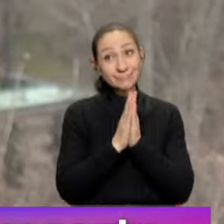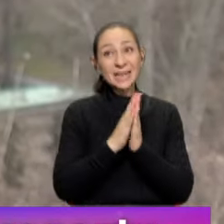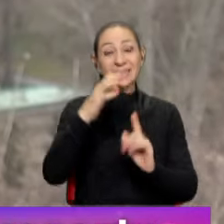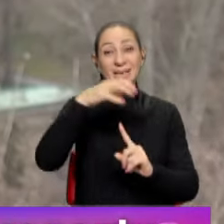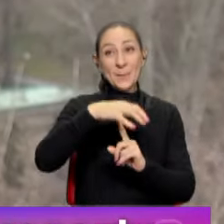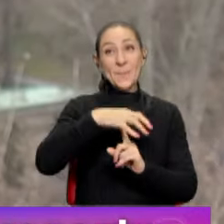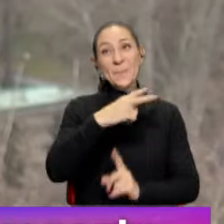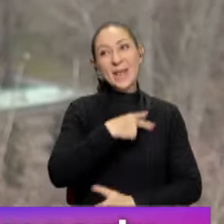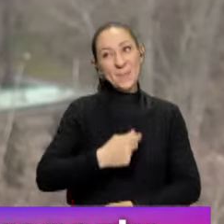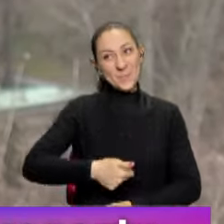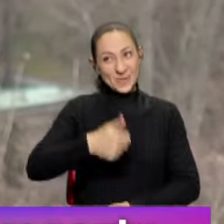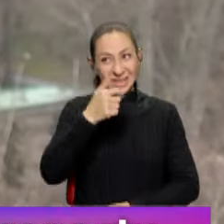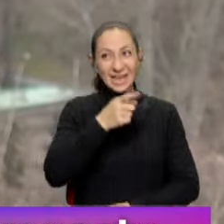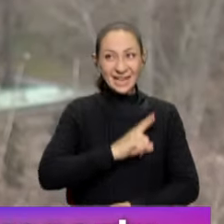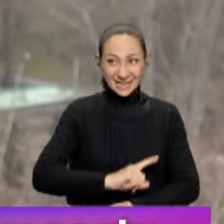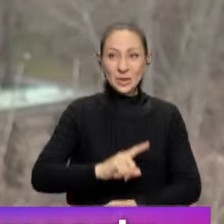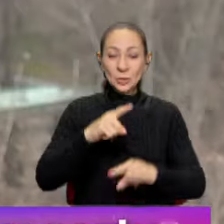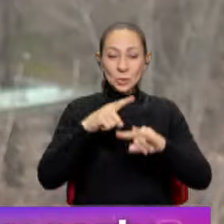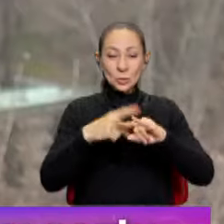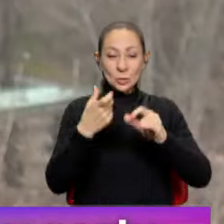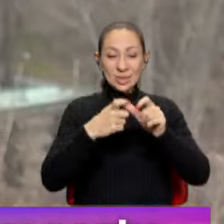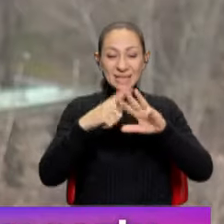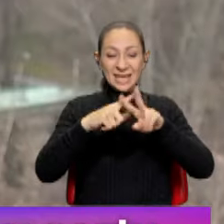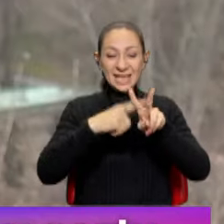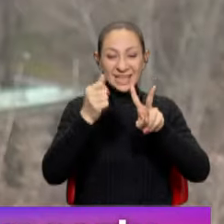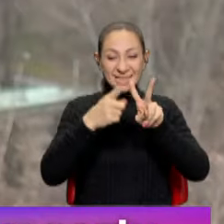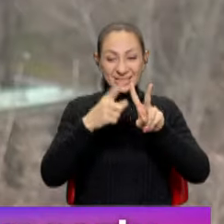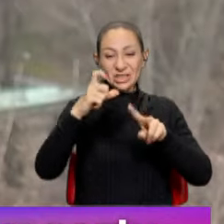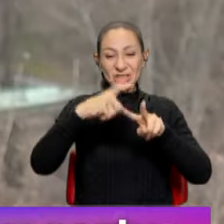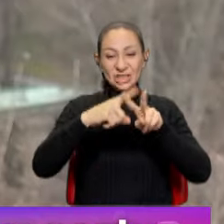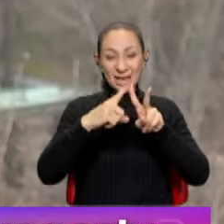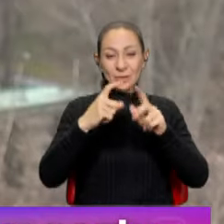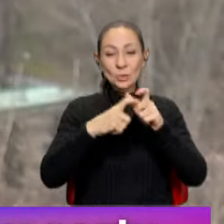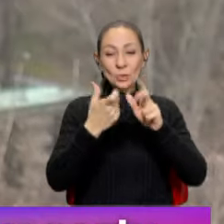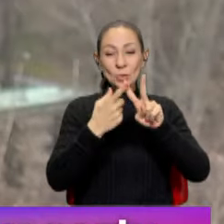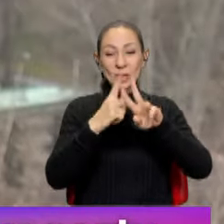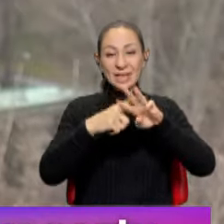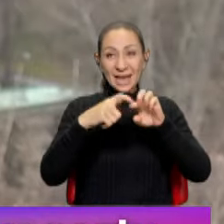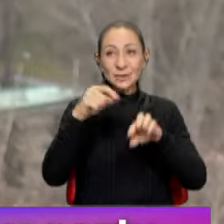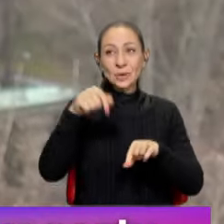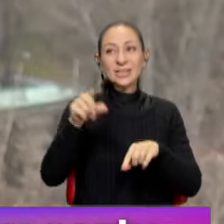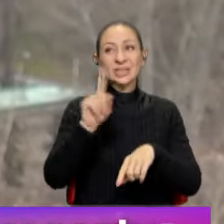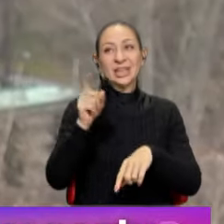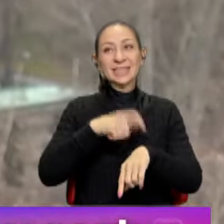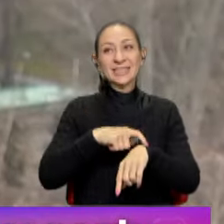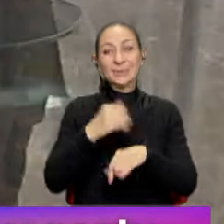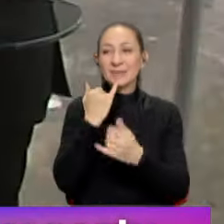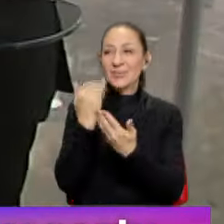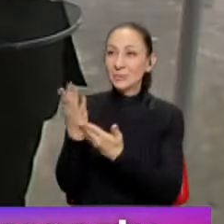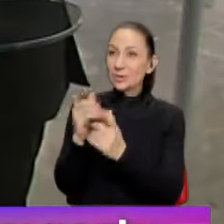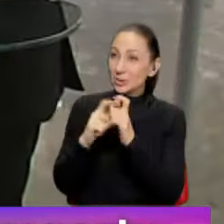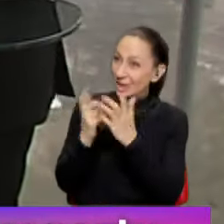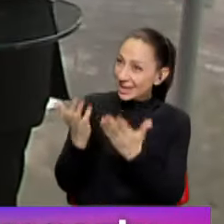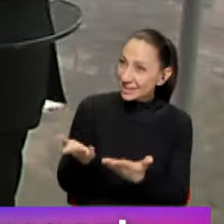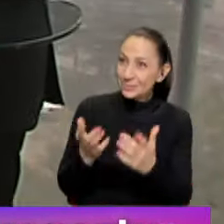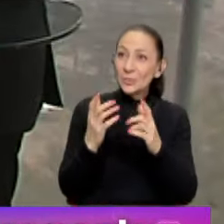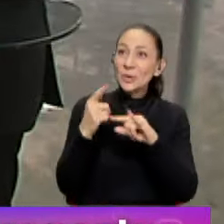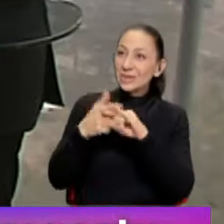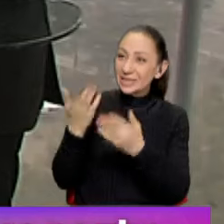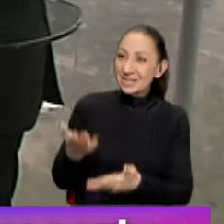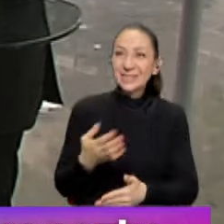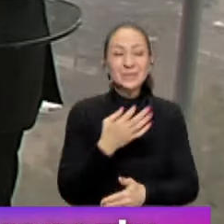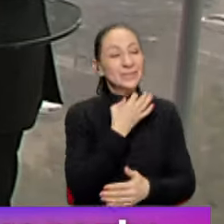Çankaya Belediye Başkanı adayı Hüseyin Can Güner. Şu anda Çalar Saat'te konuğumuz. Günaydın. Günaydınlar efendim. Hoş